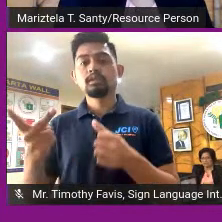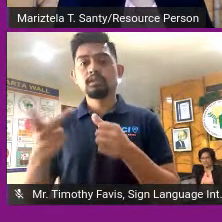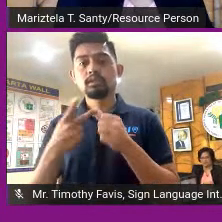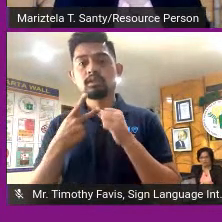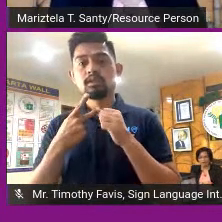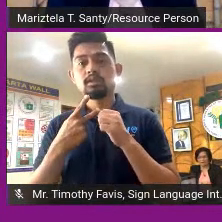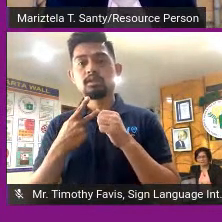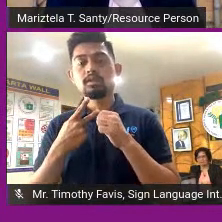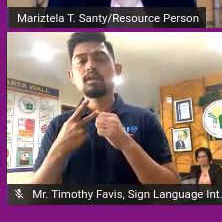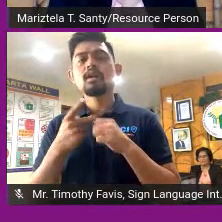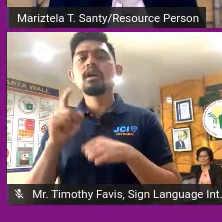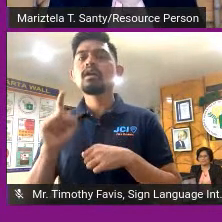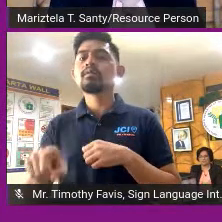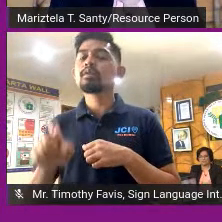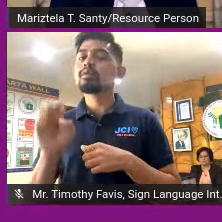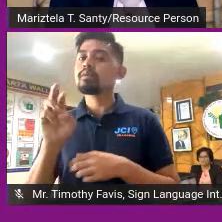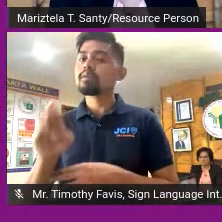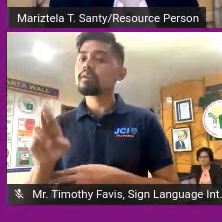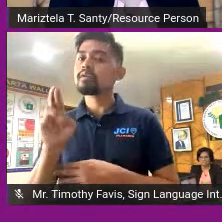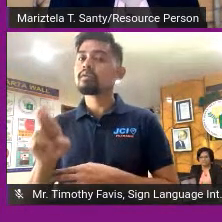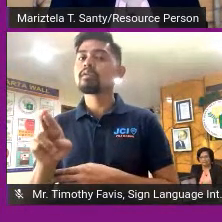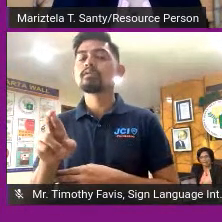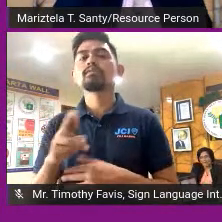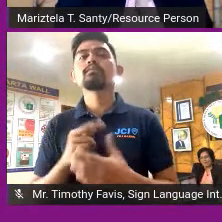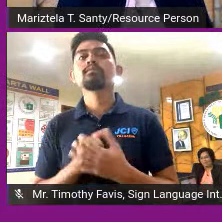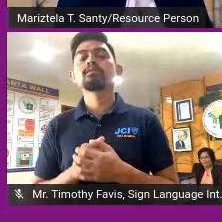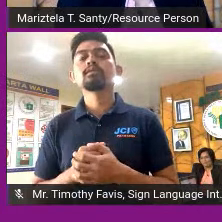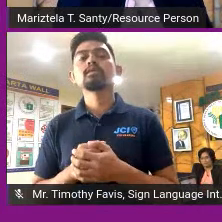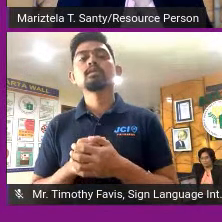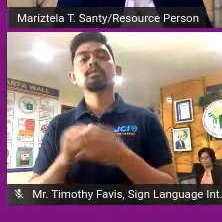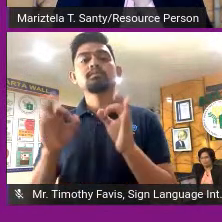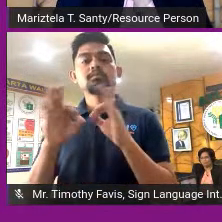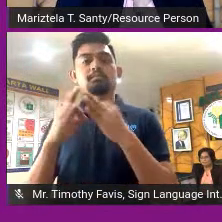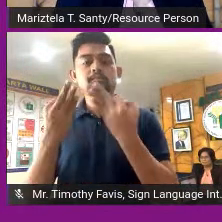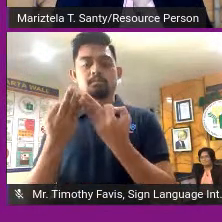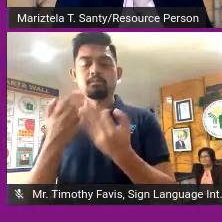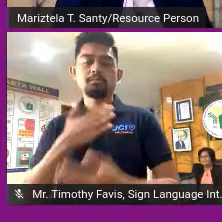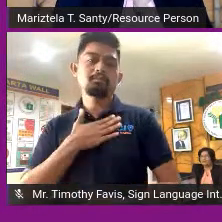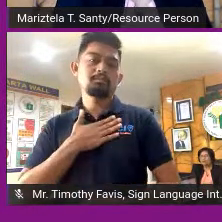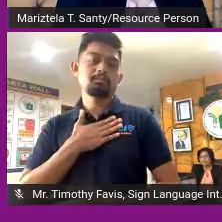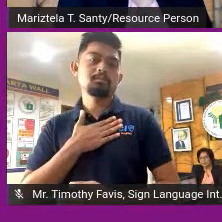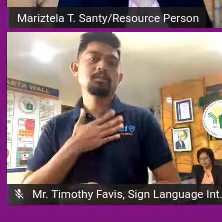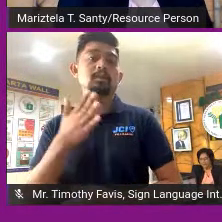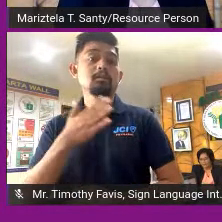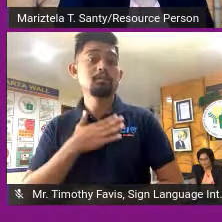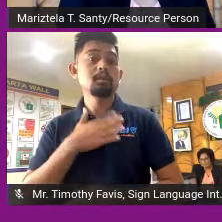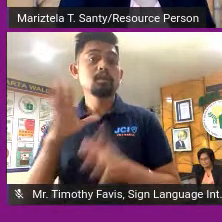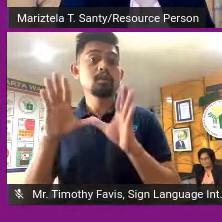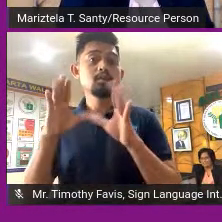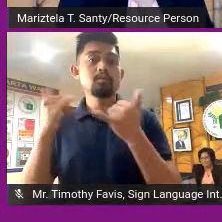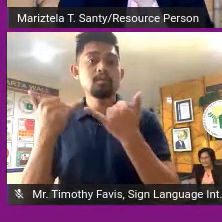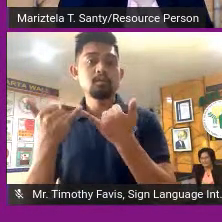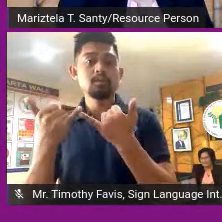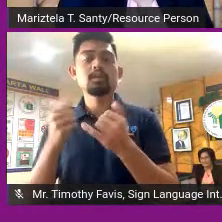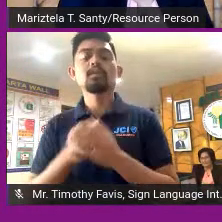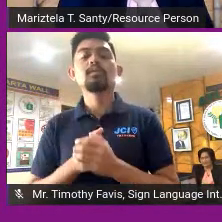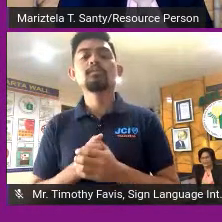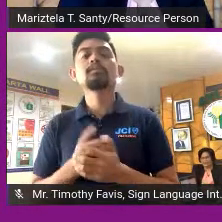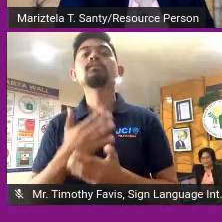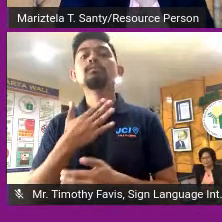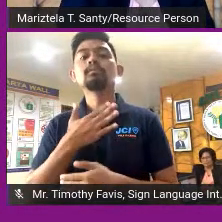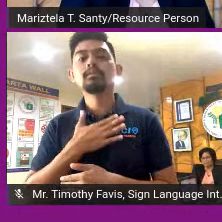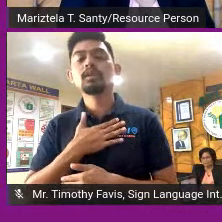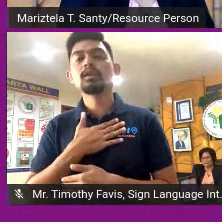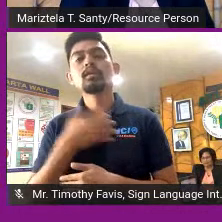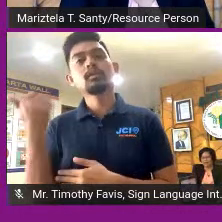resources. Ano ba ang resources? Sa pamilya ko, sa komunidad,